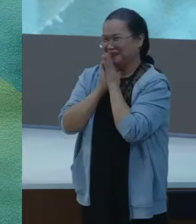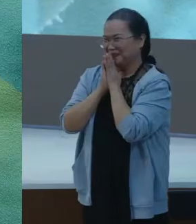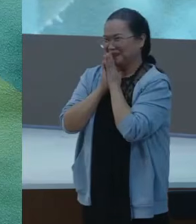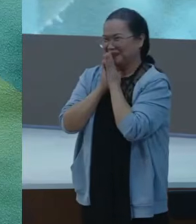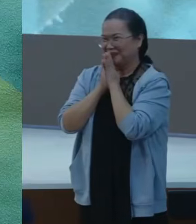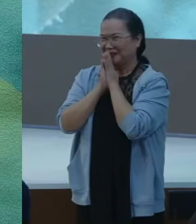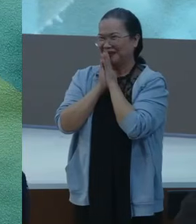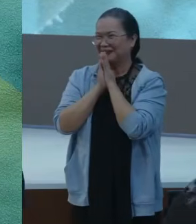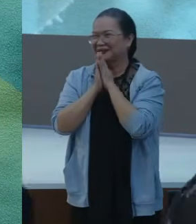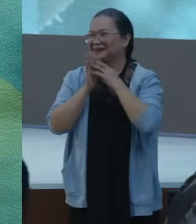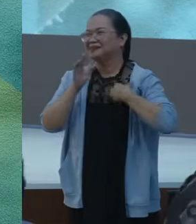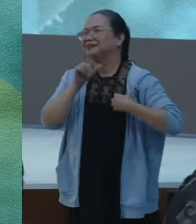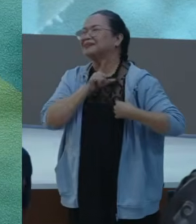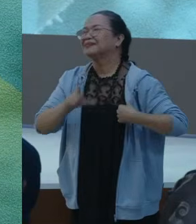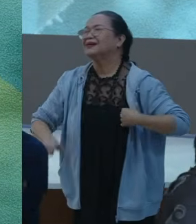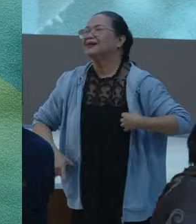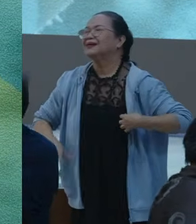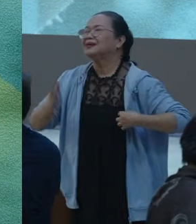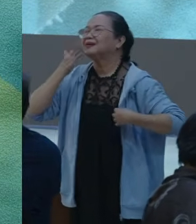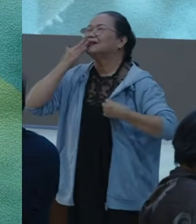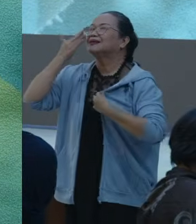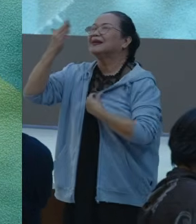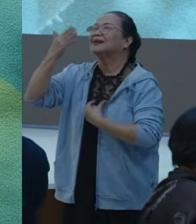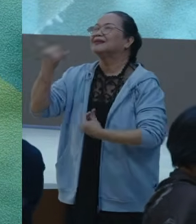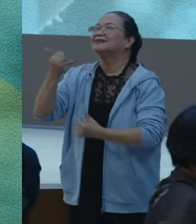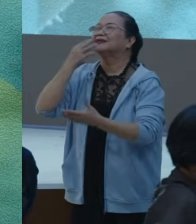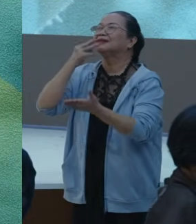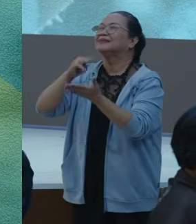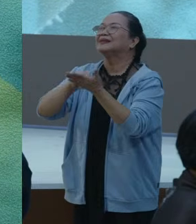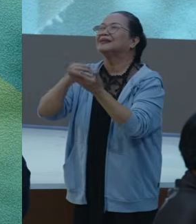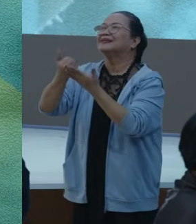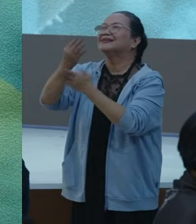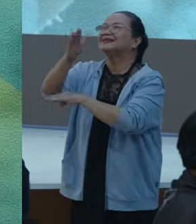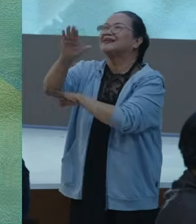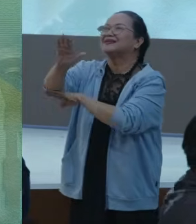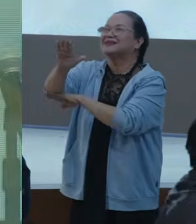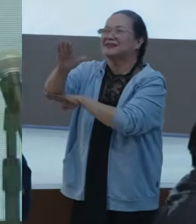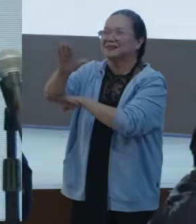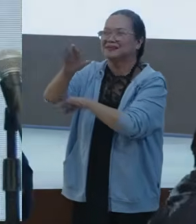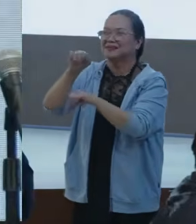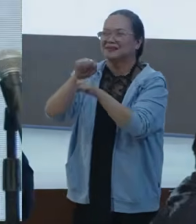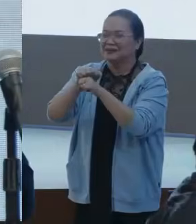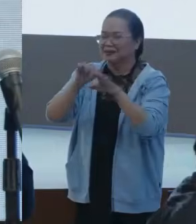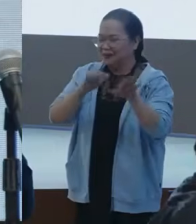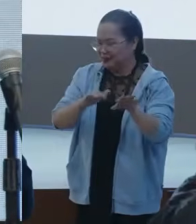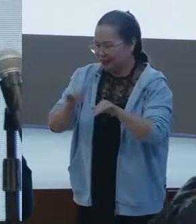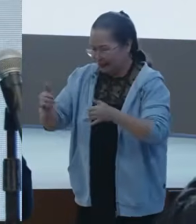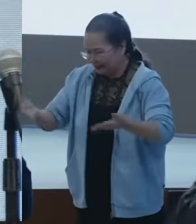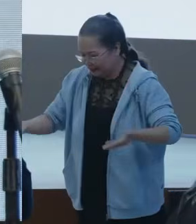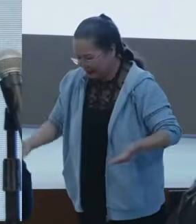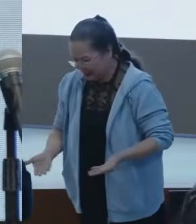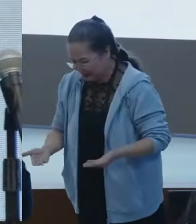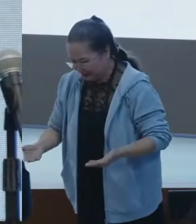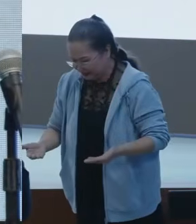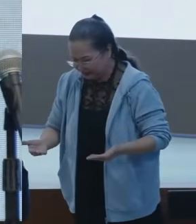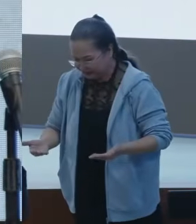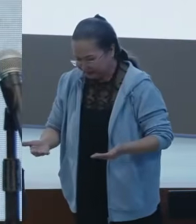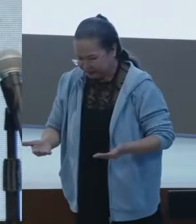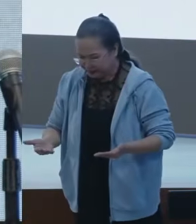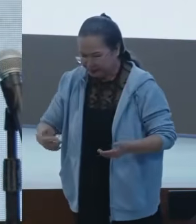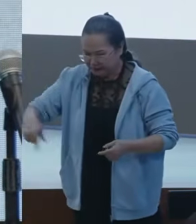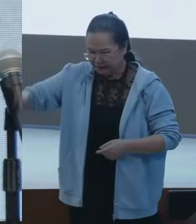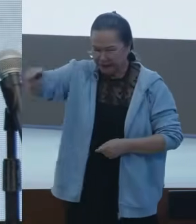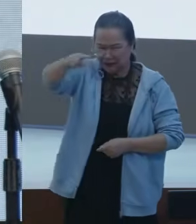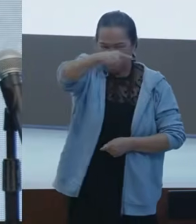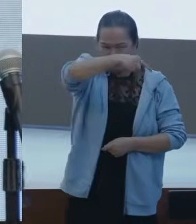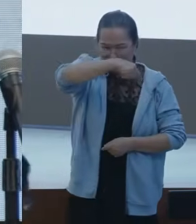Panginoon, maraming salamat po sa inyong mensahe sa amin sa hapong ito. Nawa sa aming paglisan ng lugar na ito,